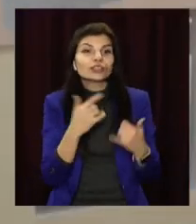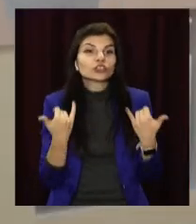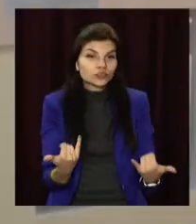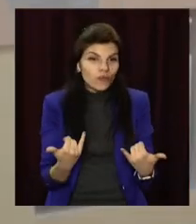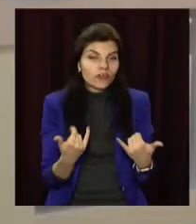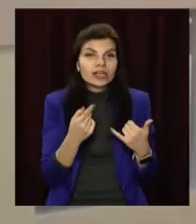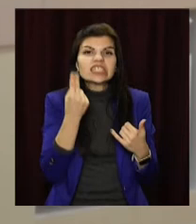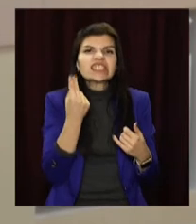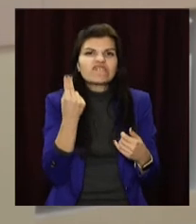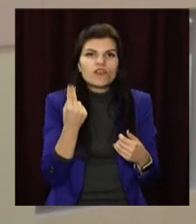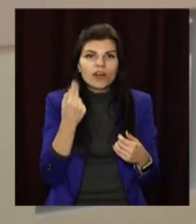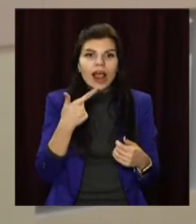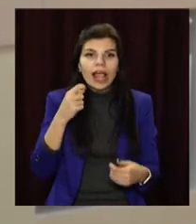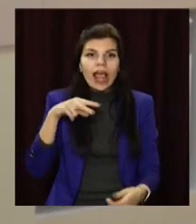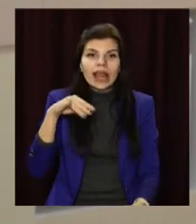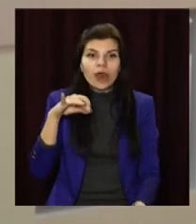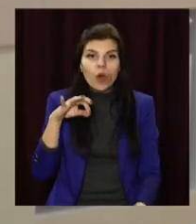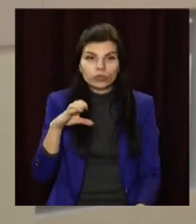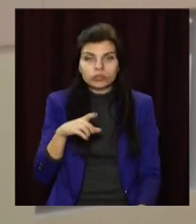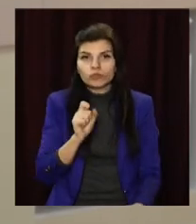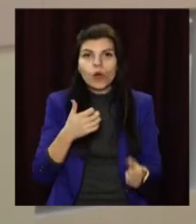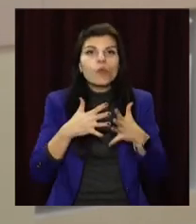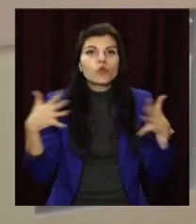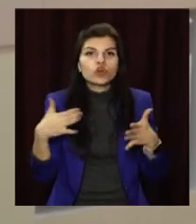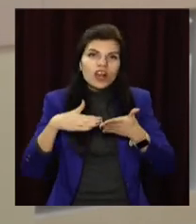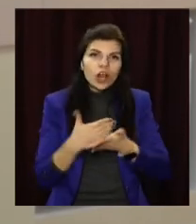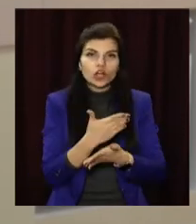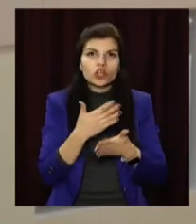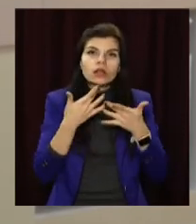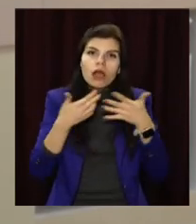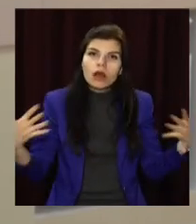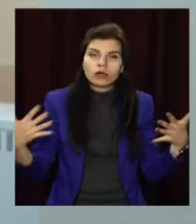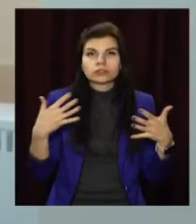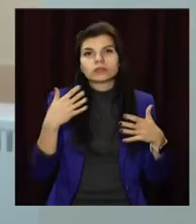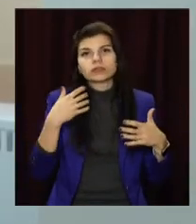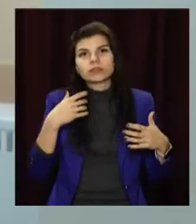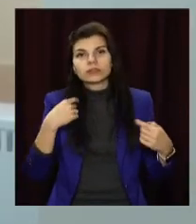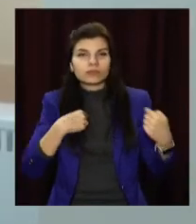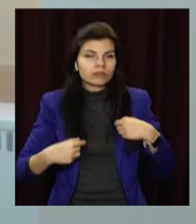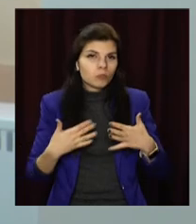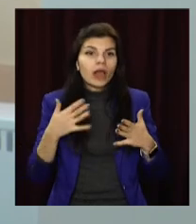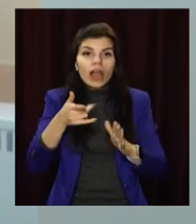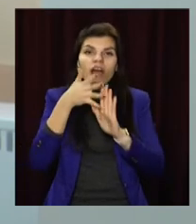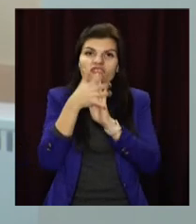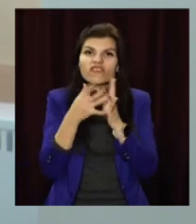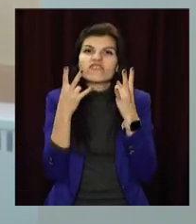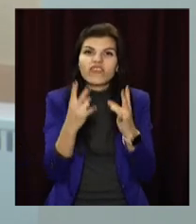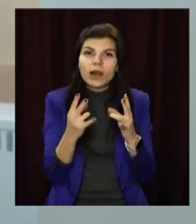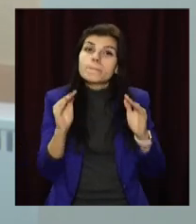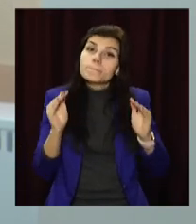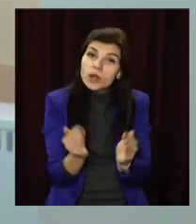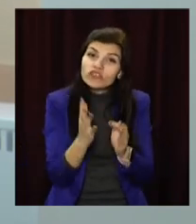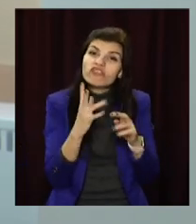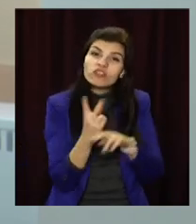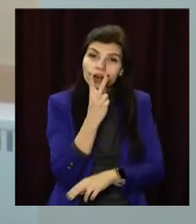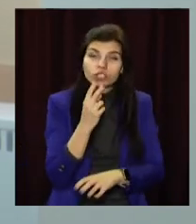цифрова діагностична система «Геліос» дозволяє робити високоякісні знімки на різних носіях, а доза опромінення вдвічі нижча, ніж